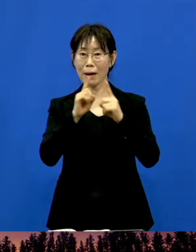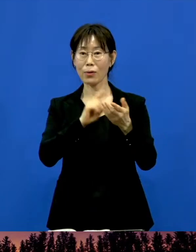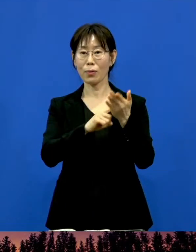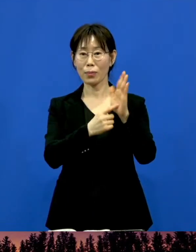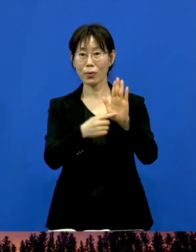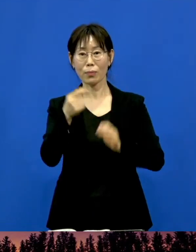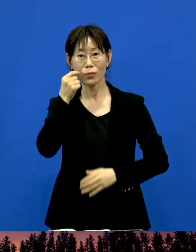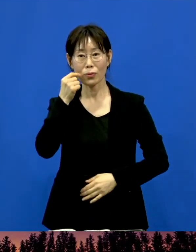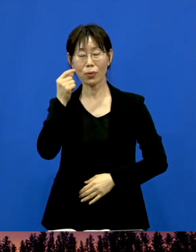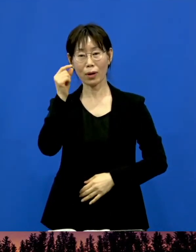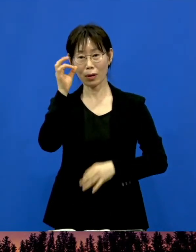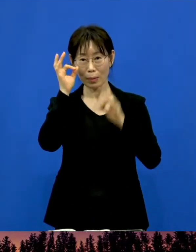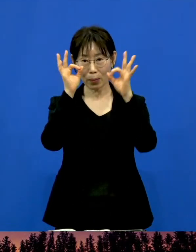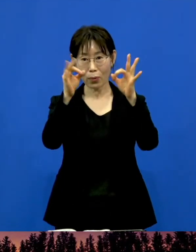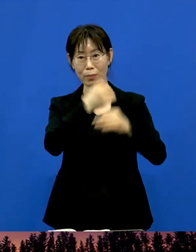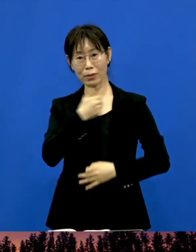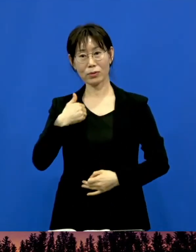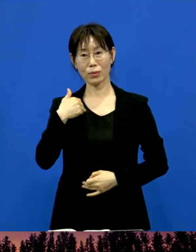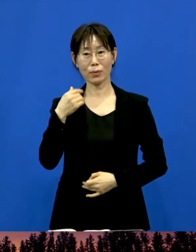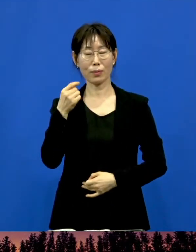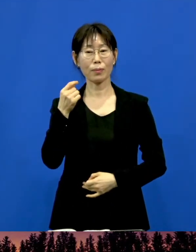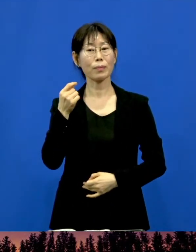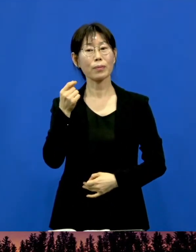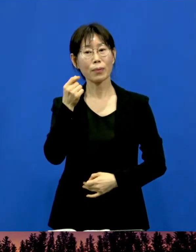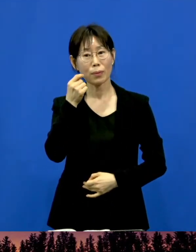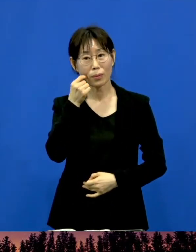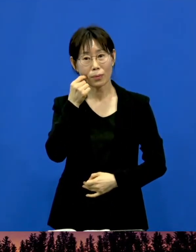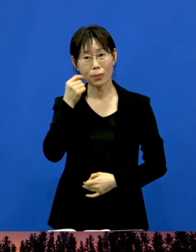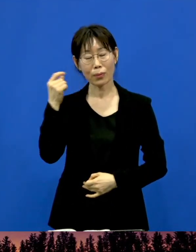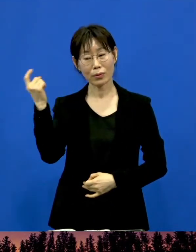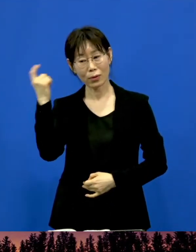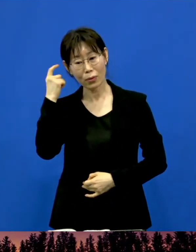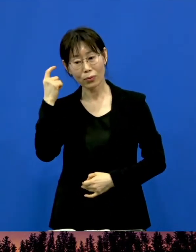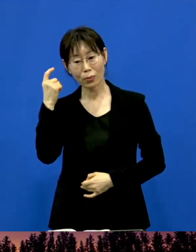없고 귀는 들어도 가득 차지 아니하도다.